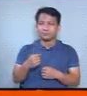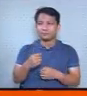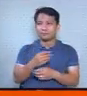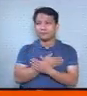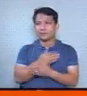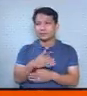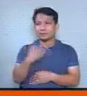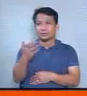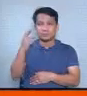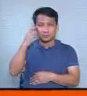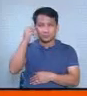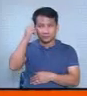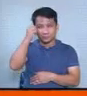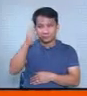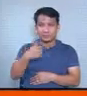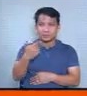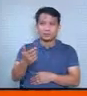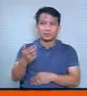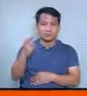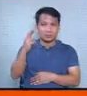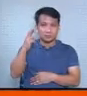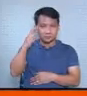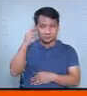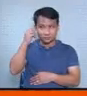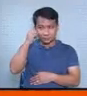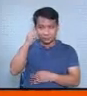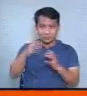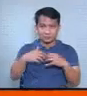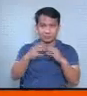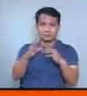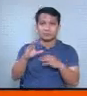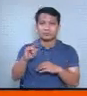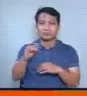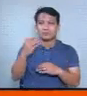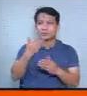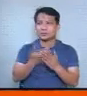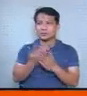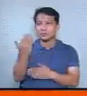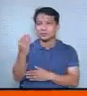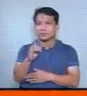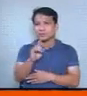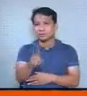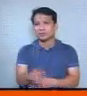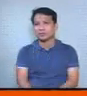Mr. Rodolfo Sikat, may-ari po ng Road C Construction. Sir Rodolfo, magandang tanghali.